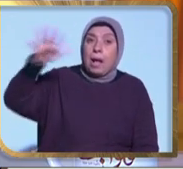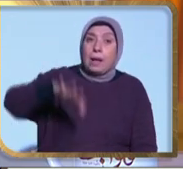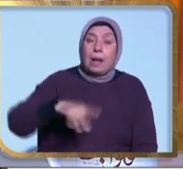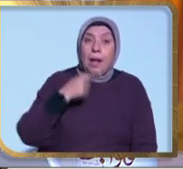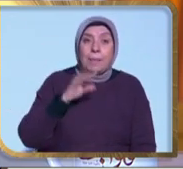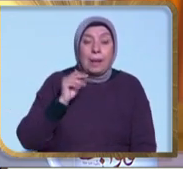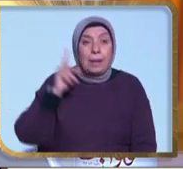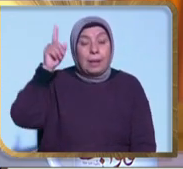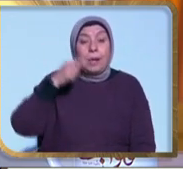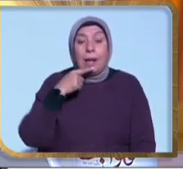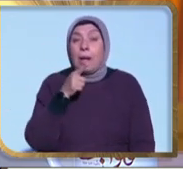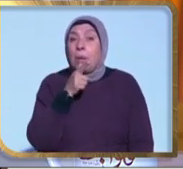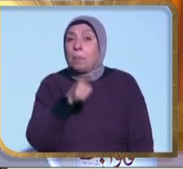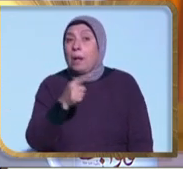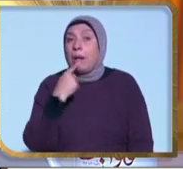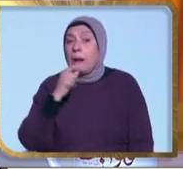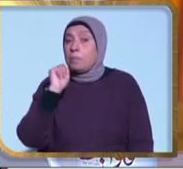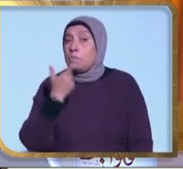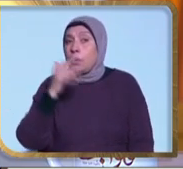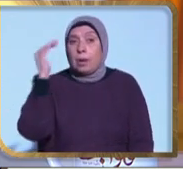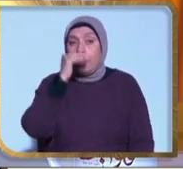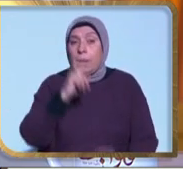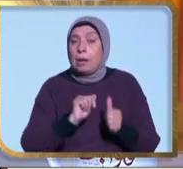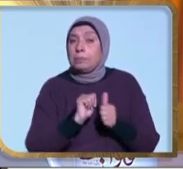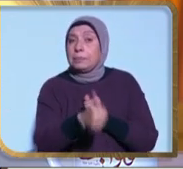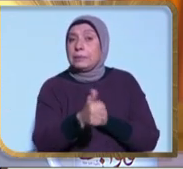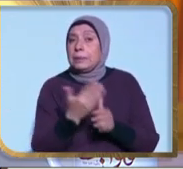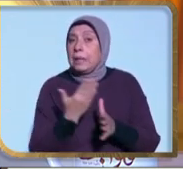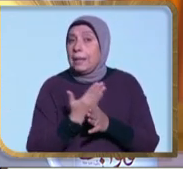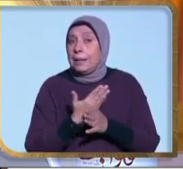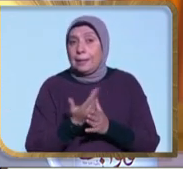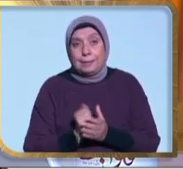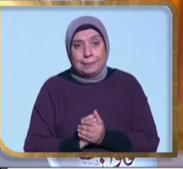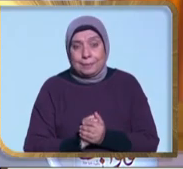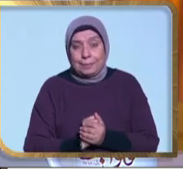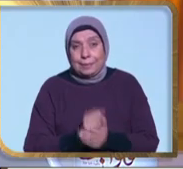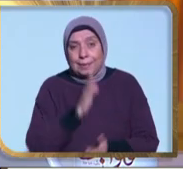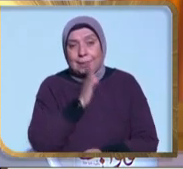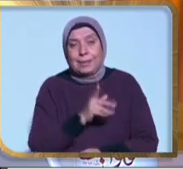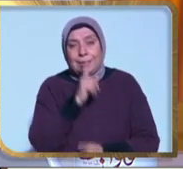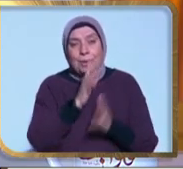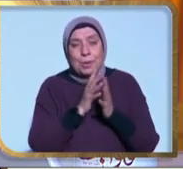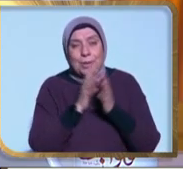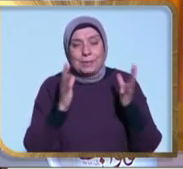اعجلك عن قومك يا موسى صدق الله العظيم